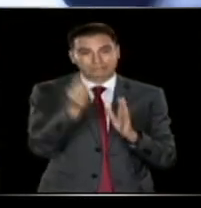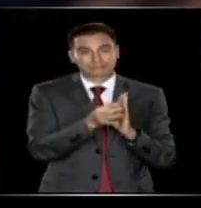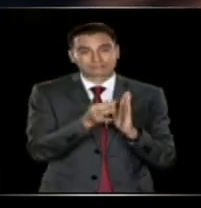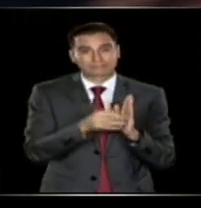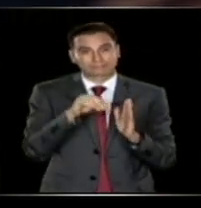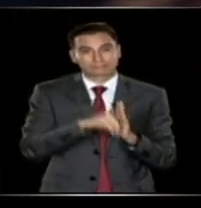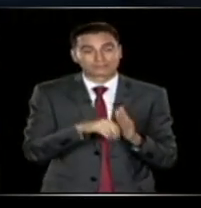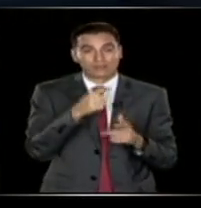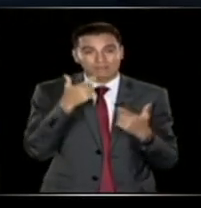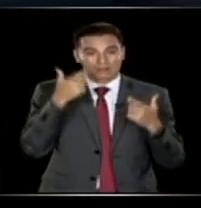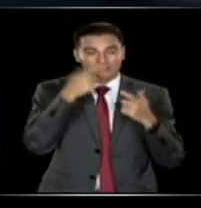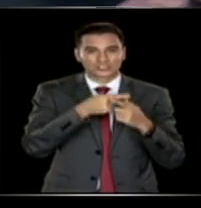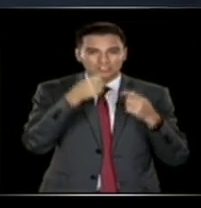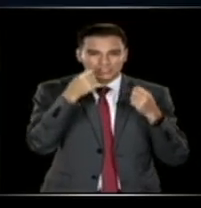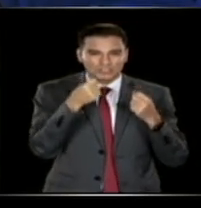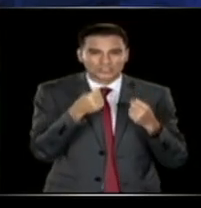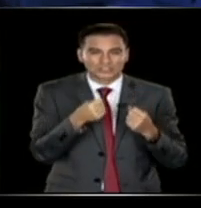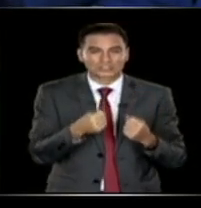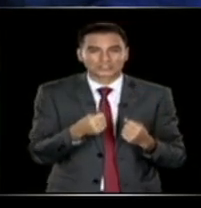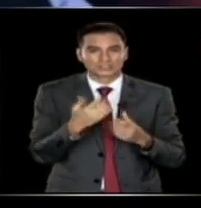القراصنة موقفه أوحش ما يكون،